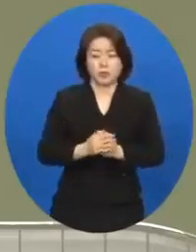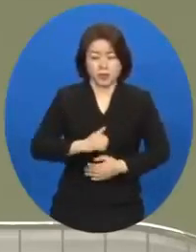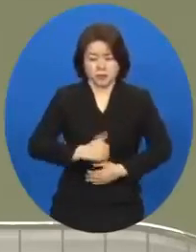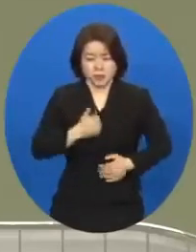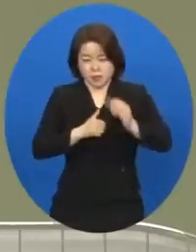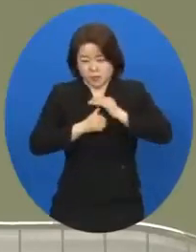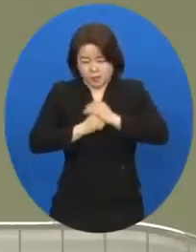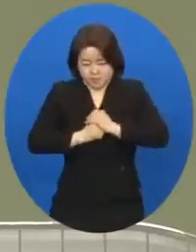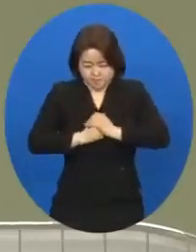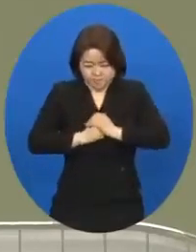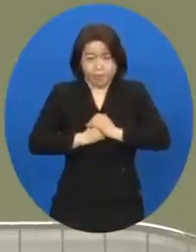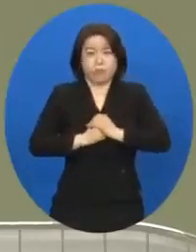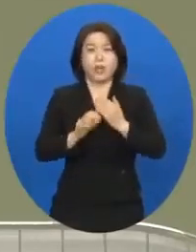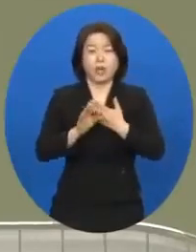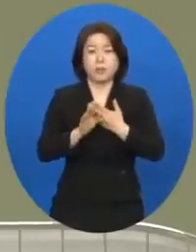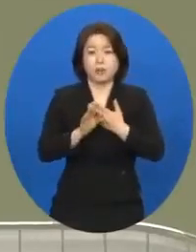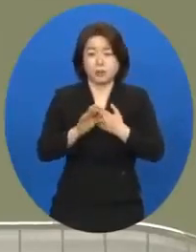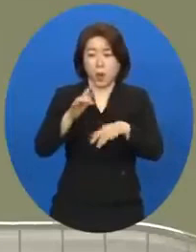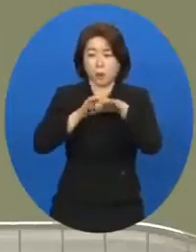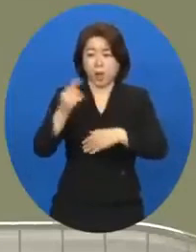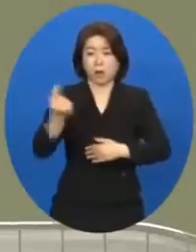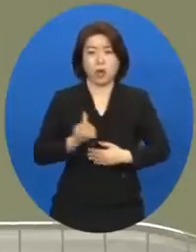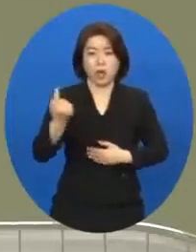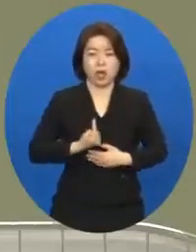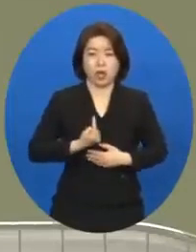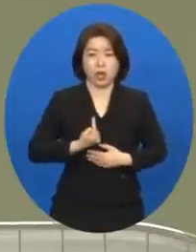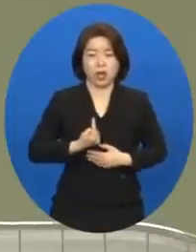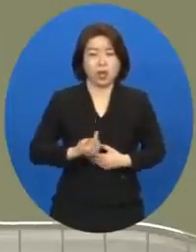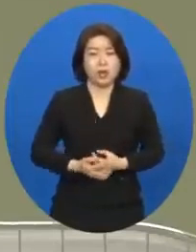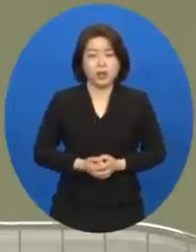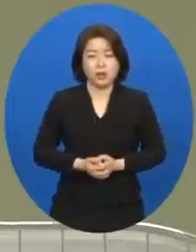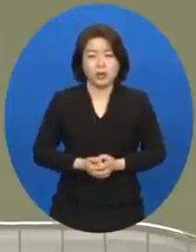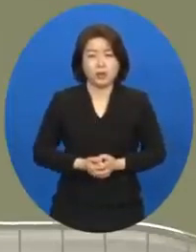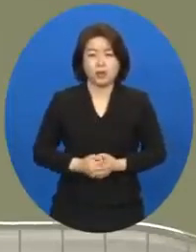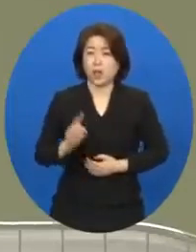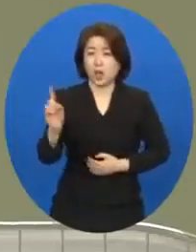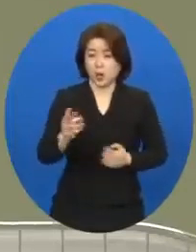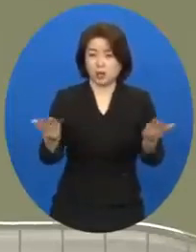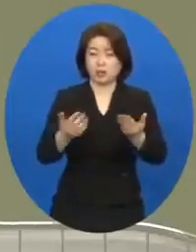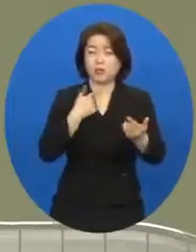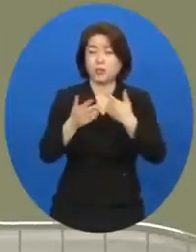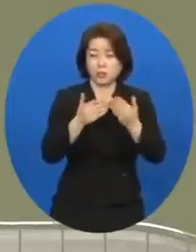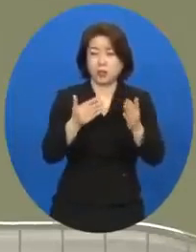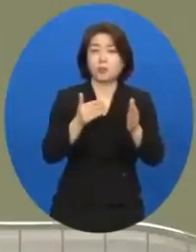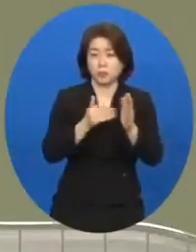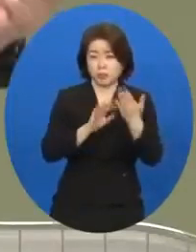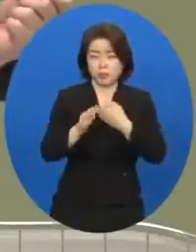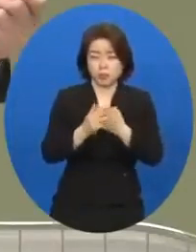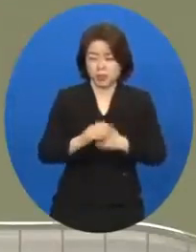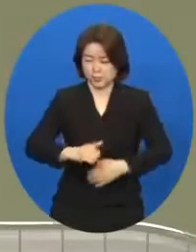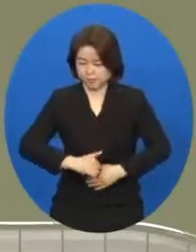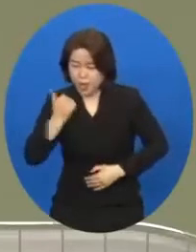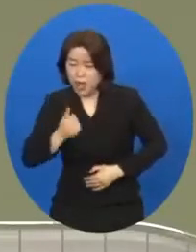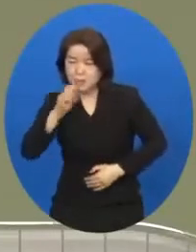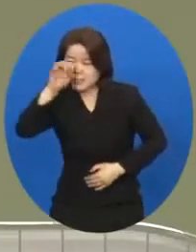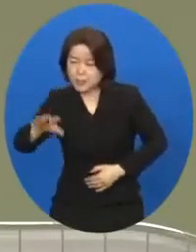품으면 마귀는 들어온다는 거예요. 여러분 어떤 일을 겪고 화내고